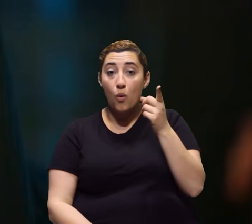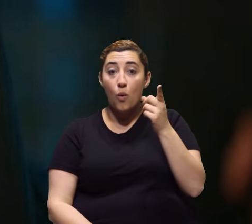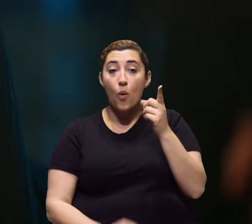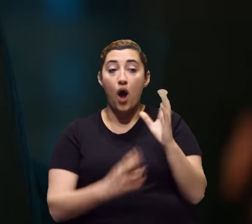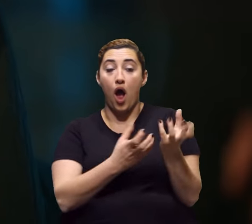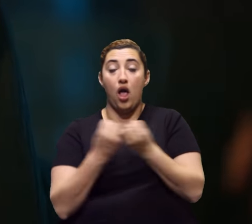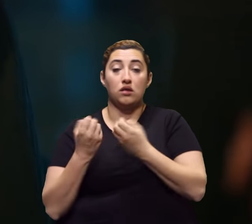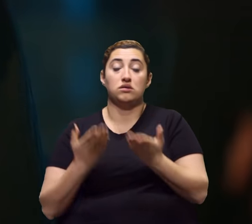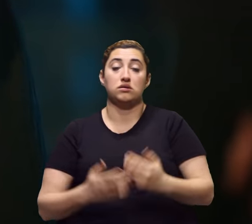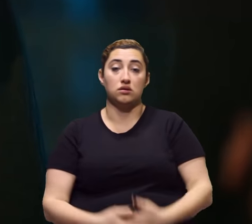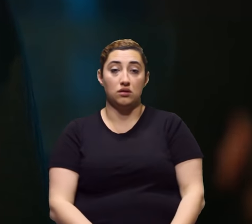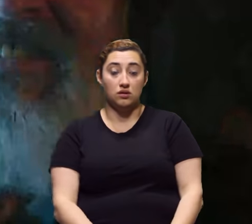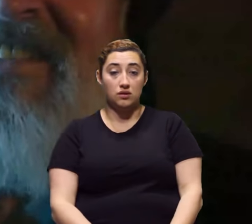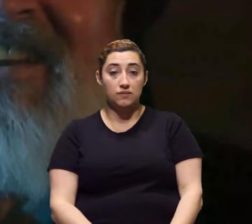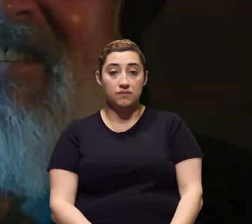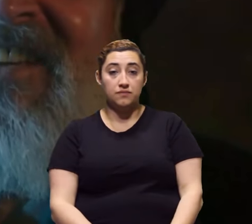kalsın?